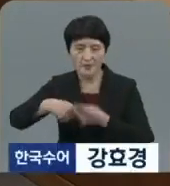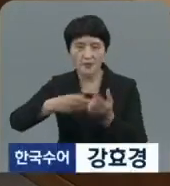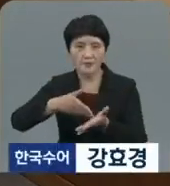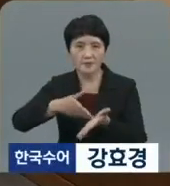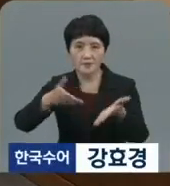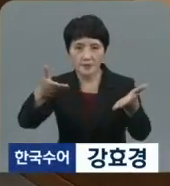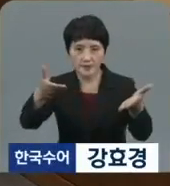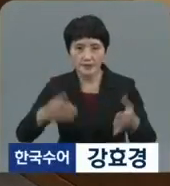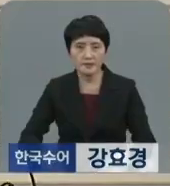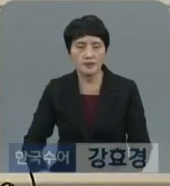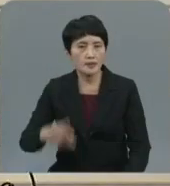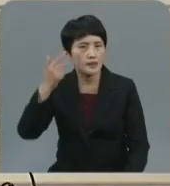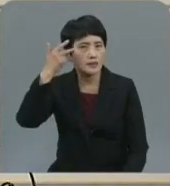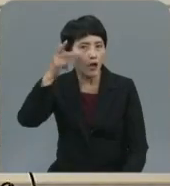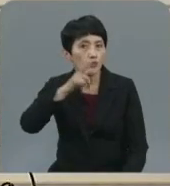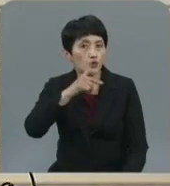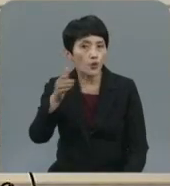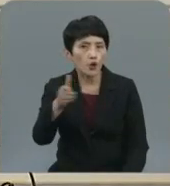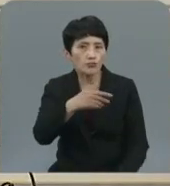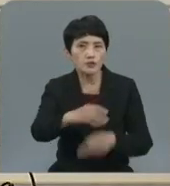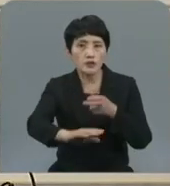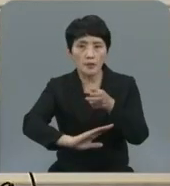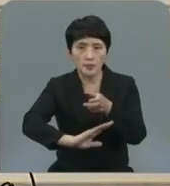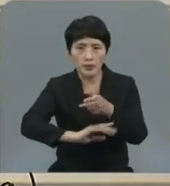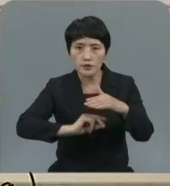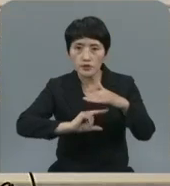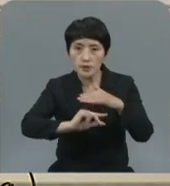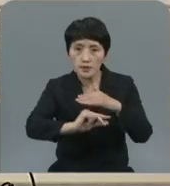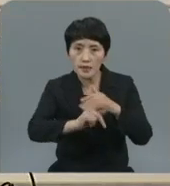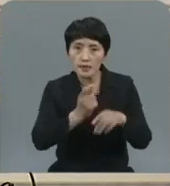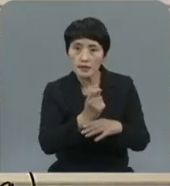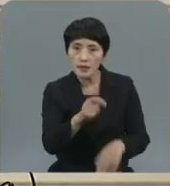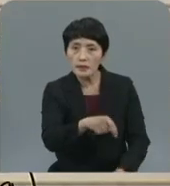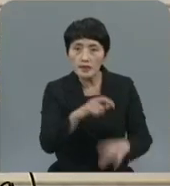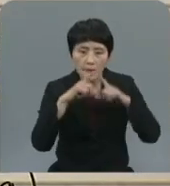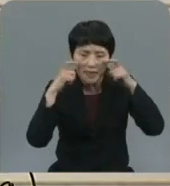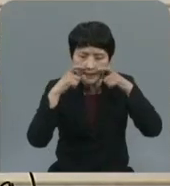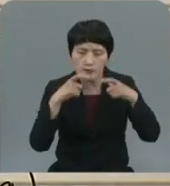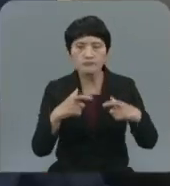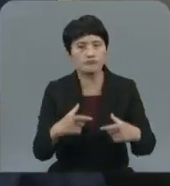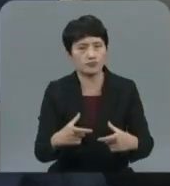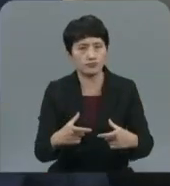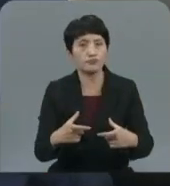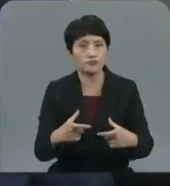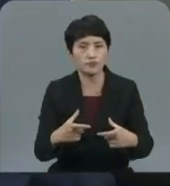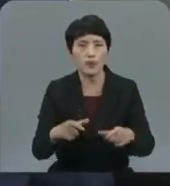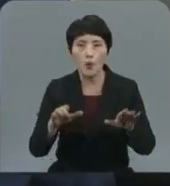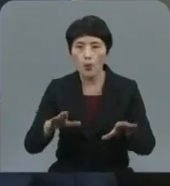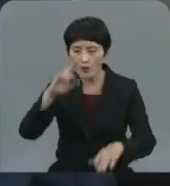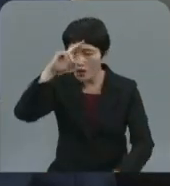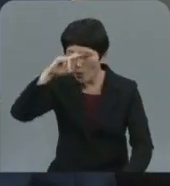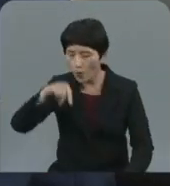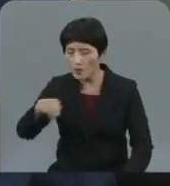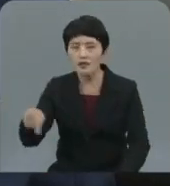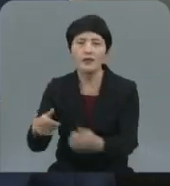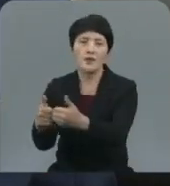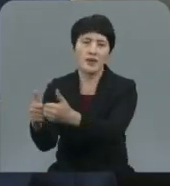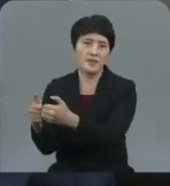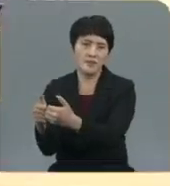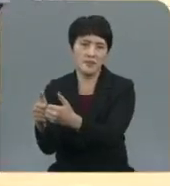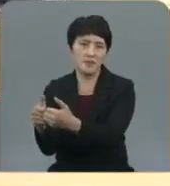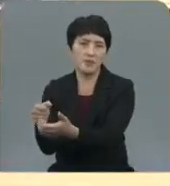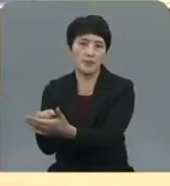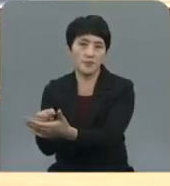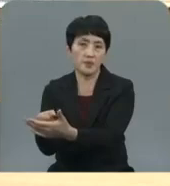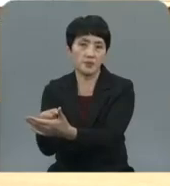韩国政府15日表示，将从3月20日起解除地铁和公交车等公共交通的口罩令。此外，